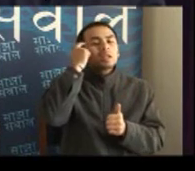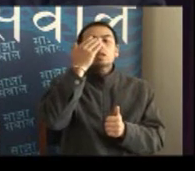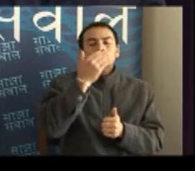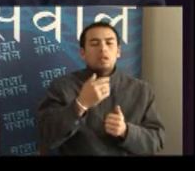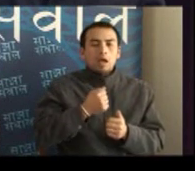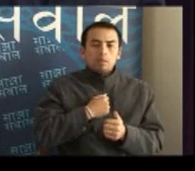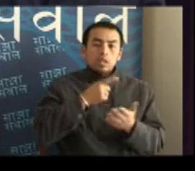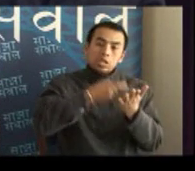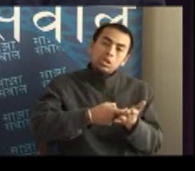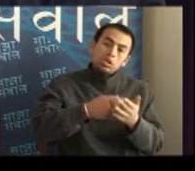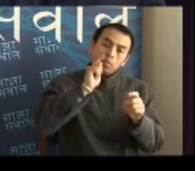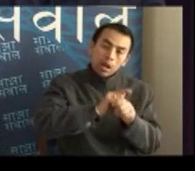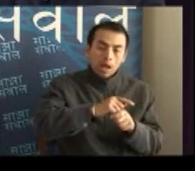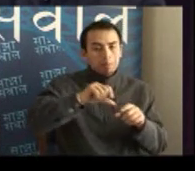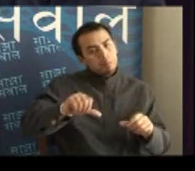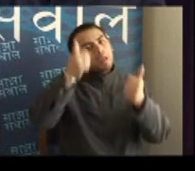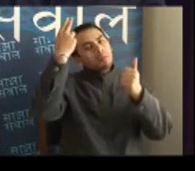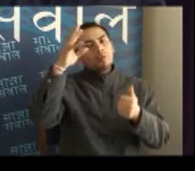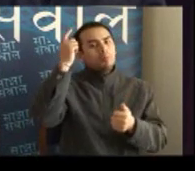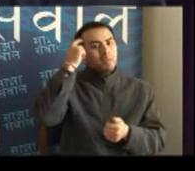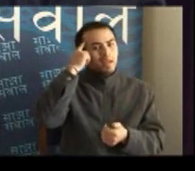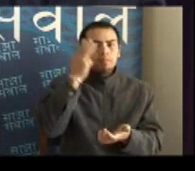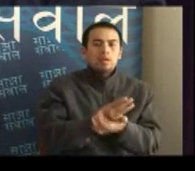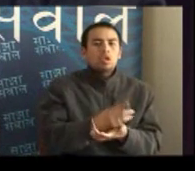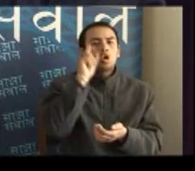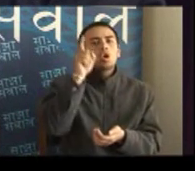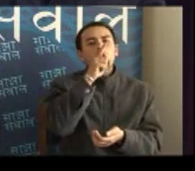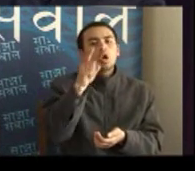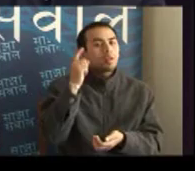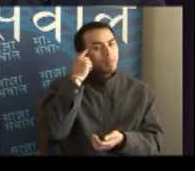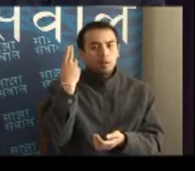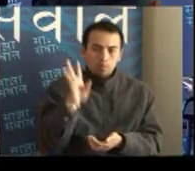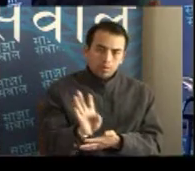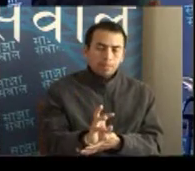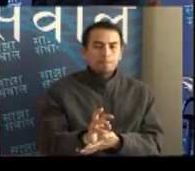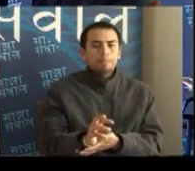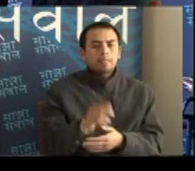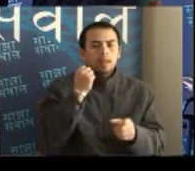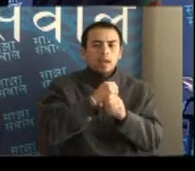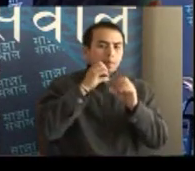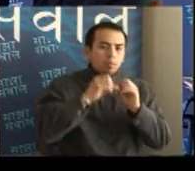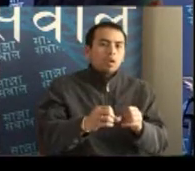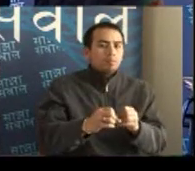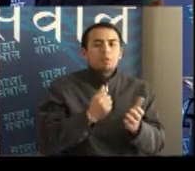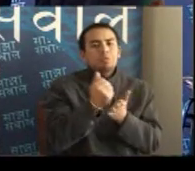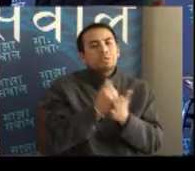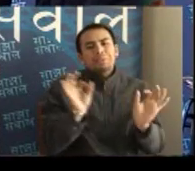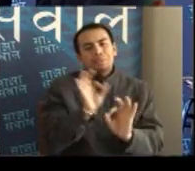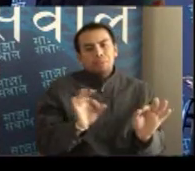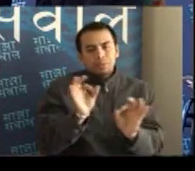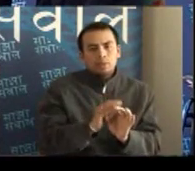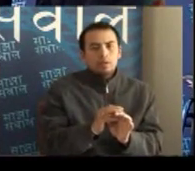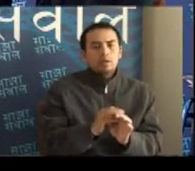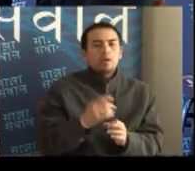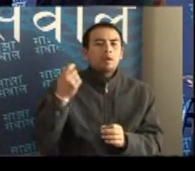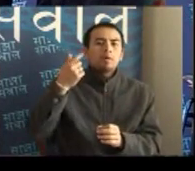भने हामीले नीति ल्याइदियौँ भने हामी सफल भयौँ भन्ने एउटा गलत महसुस गर्न थाल्यौँ। कार्यान्वयनमा त पहल भएकै छैन, डोनेसन